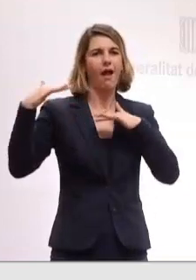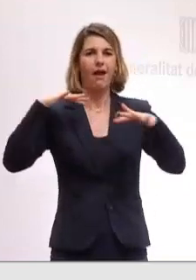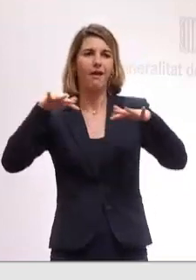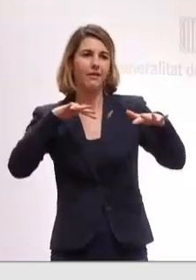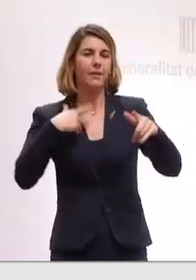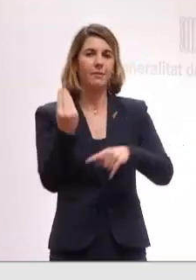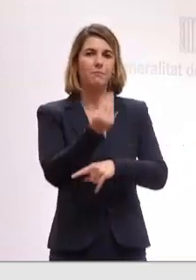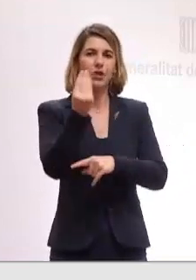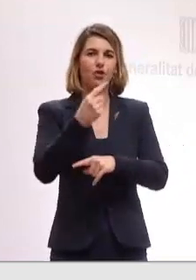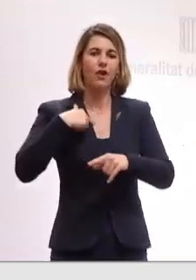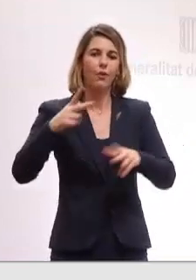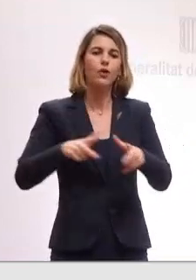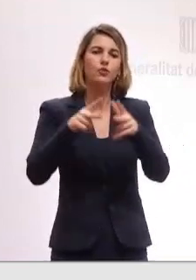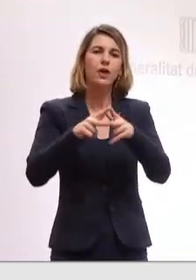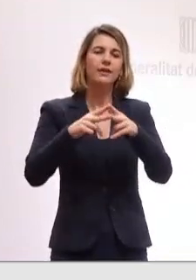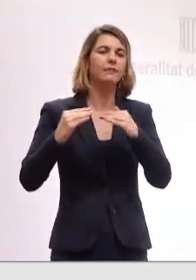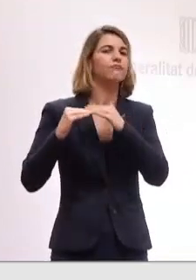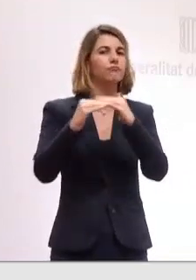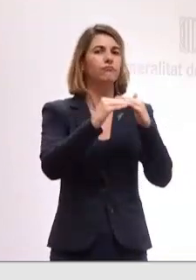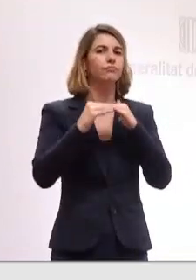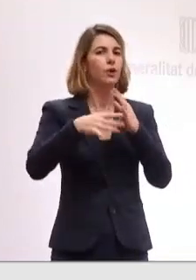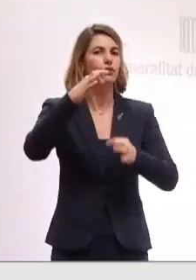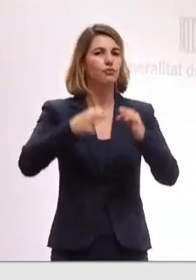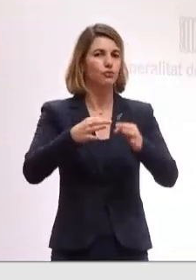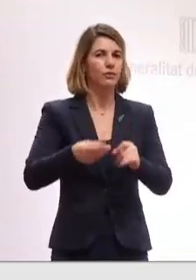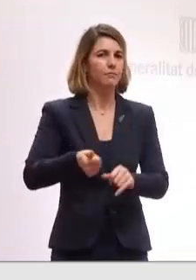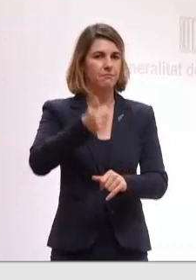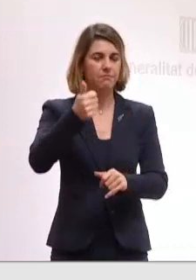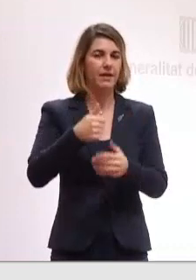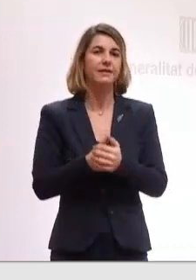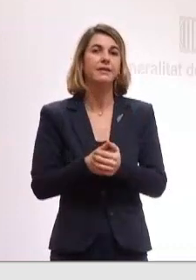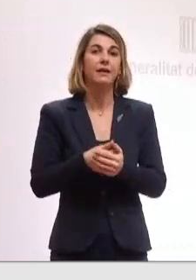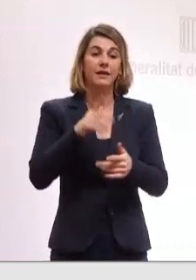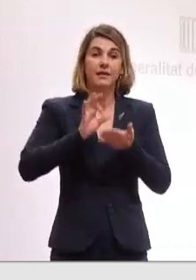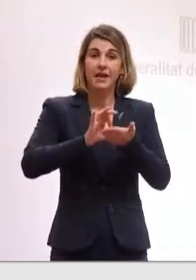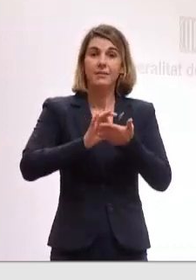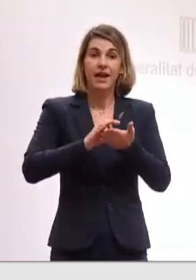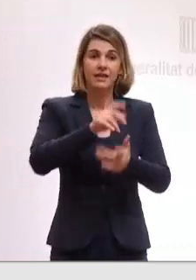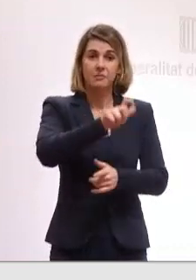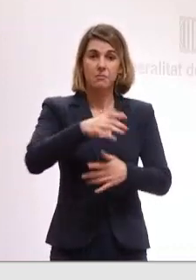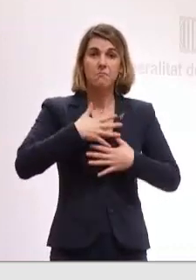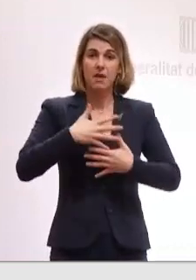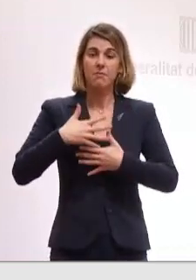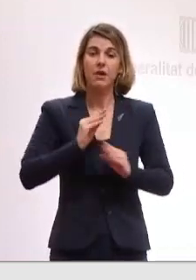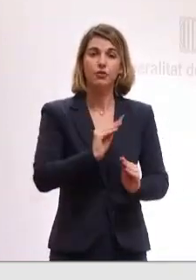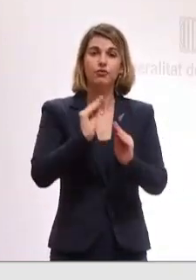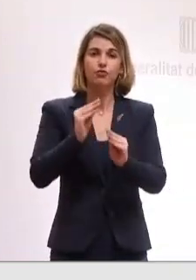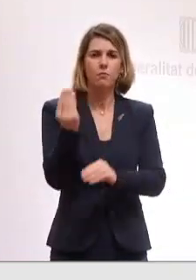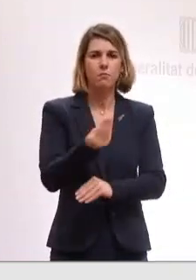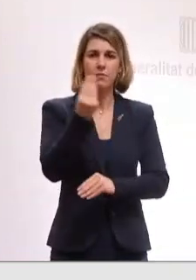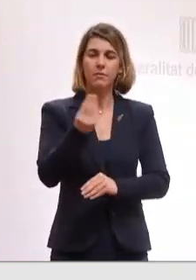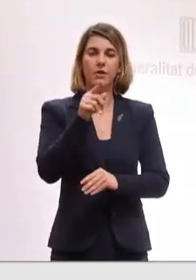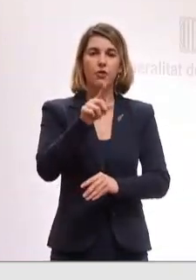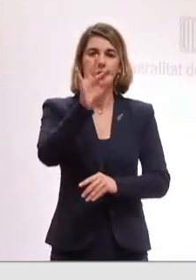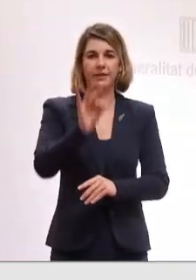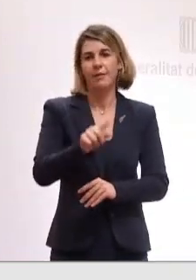millora i la consecució d'una societat més justa, ha treballat per millorar els serveis als seus membres, ha promogut l'ètica professional